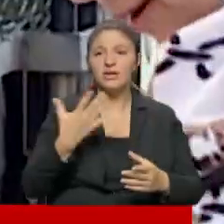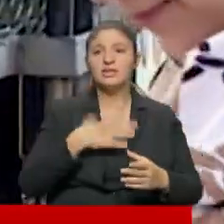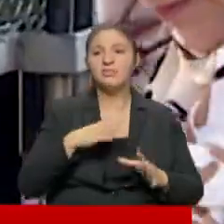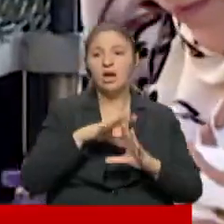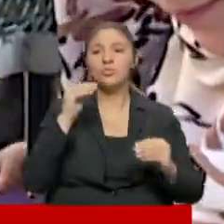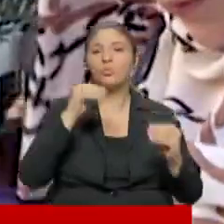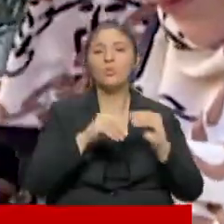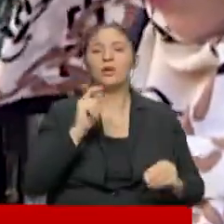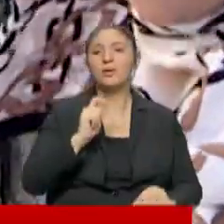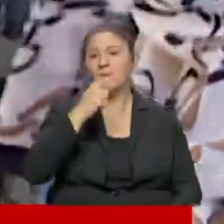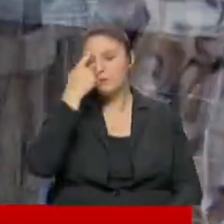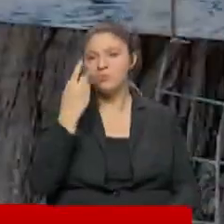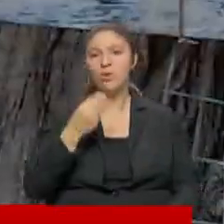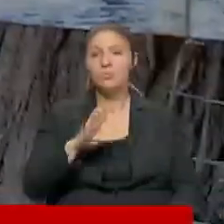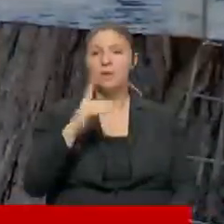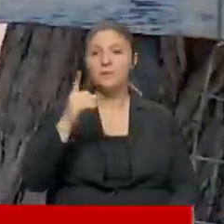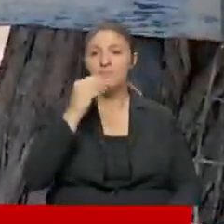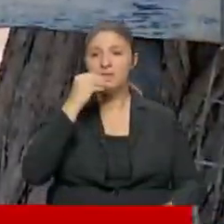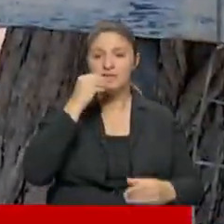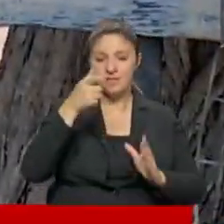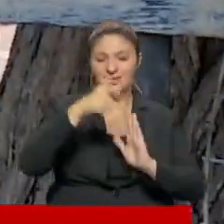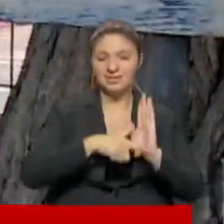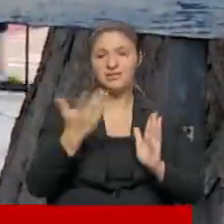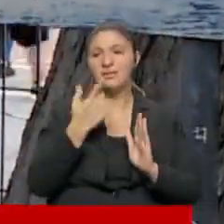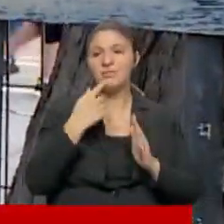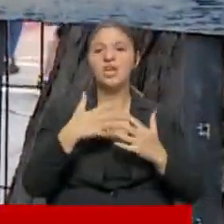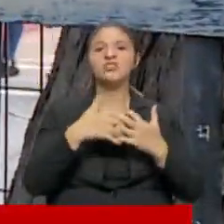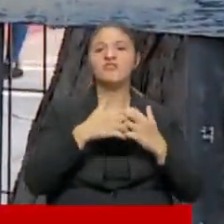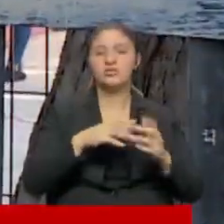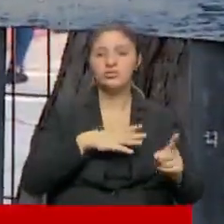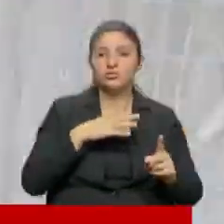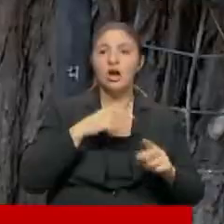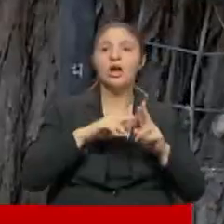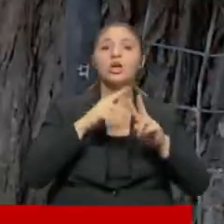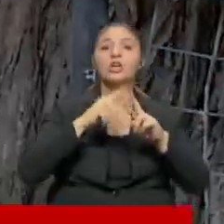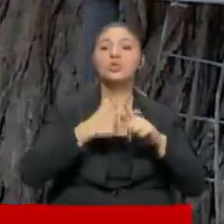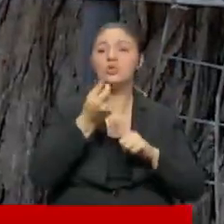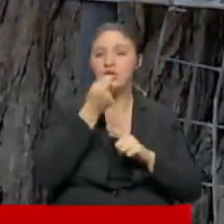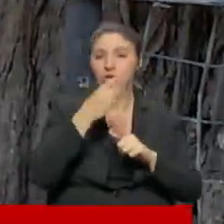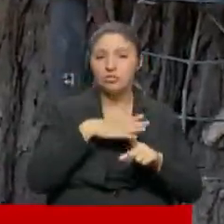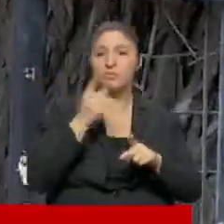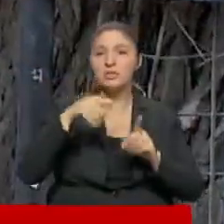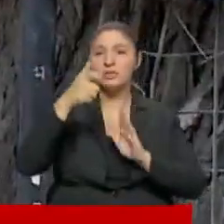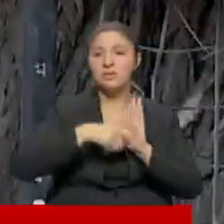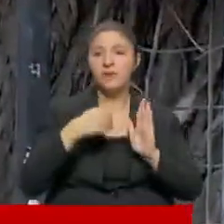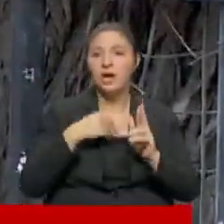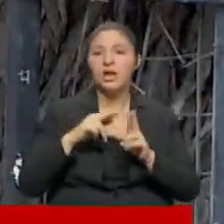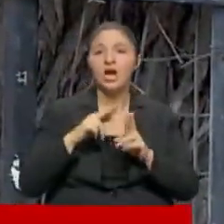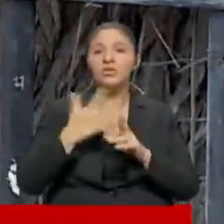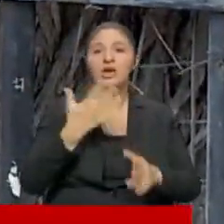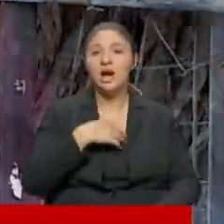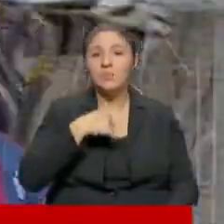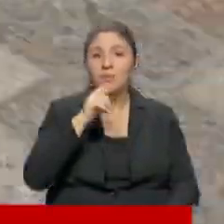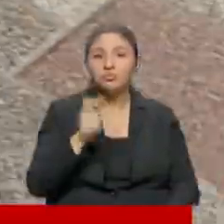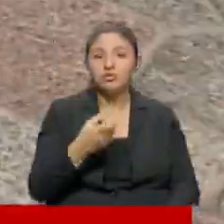istediğimiz her şeyi alıp koyma imkanımız olmuyor. Bir beslenmede mesela diyelim ki ceviz istiyorlar, kaju istiyorlar. Bazı öğretmenler liste veriyor. Kajuyu hangi veli